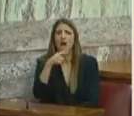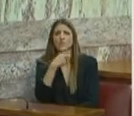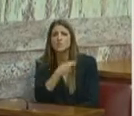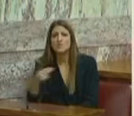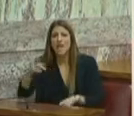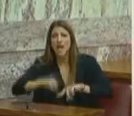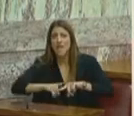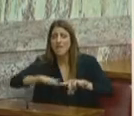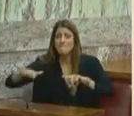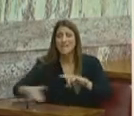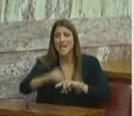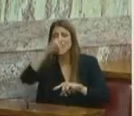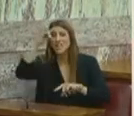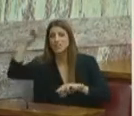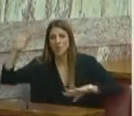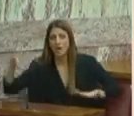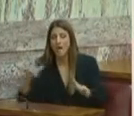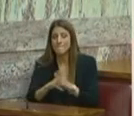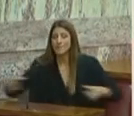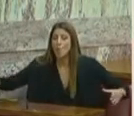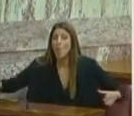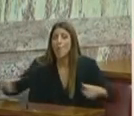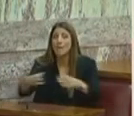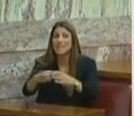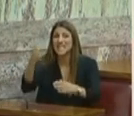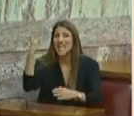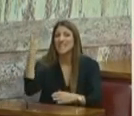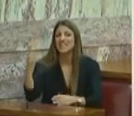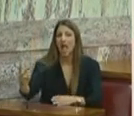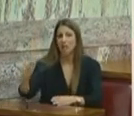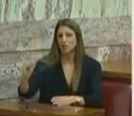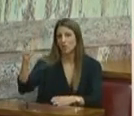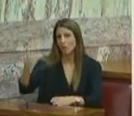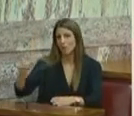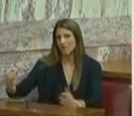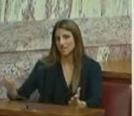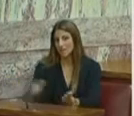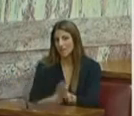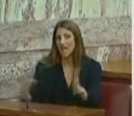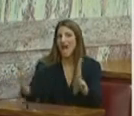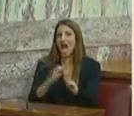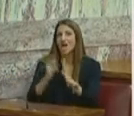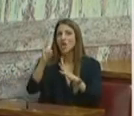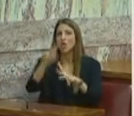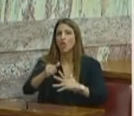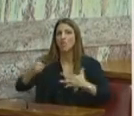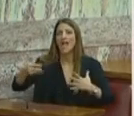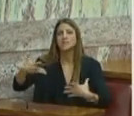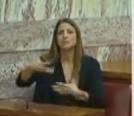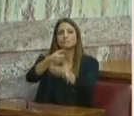έπρεπε όλοι μαζί και οι 300 βουλευτές να ψηφίσουμε την αναστολή του άρθρου 86. Παρ' όλα